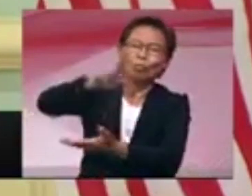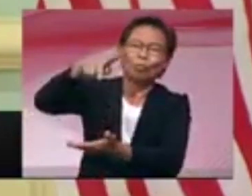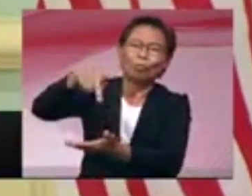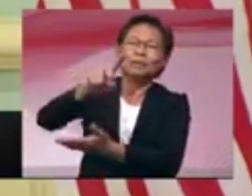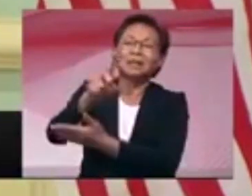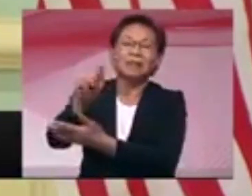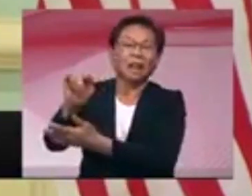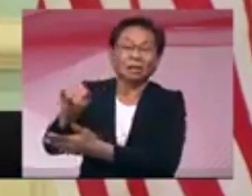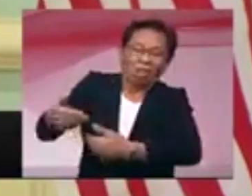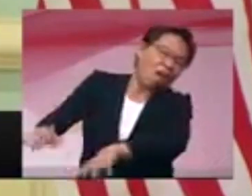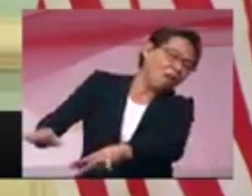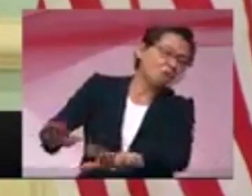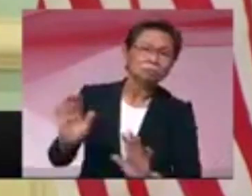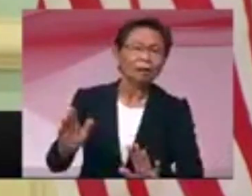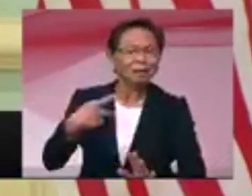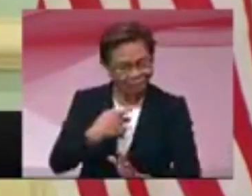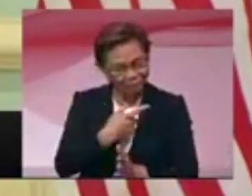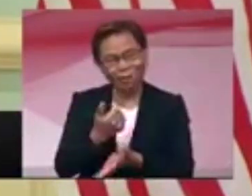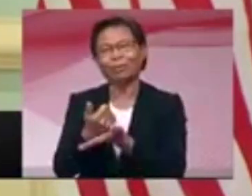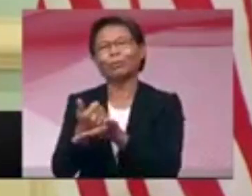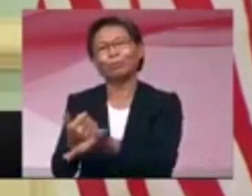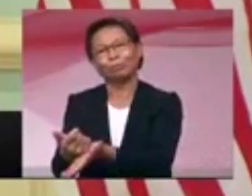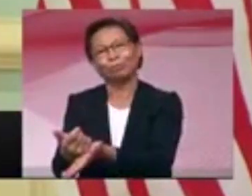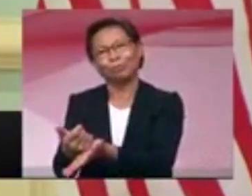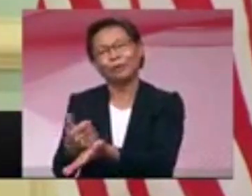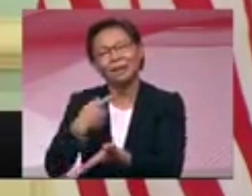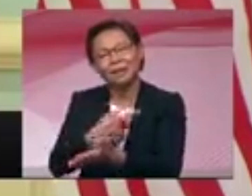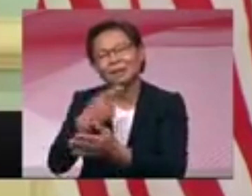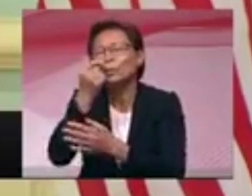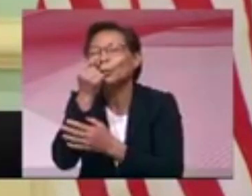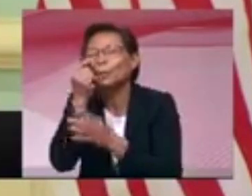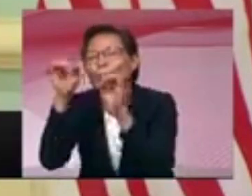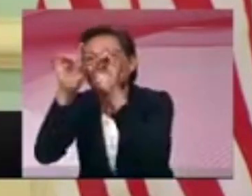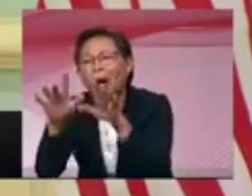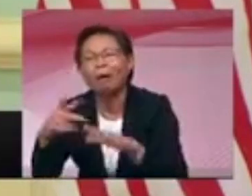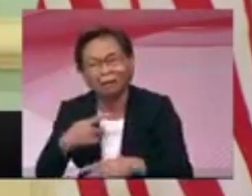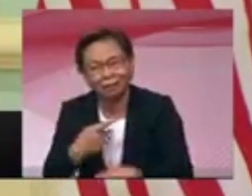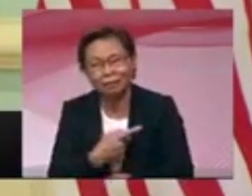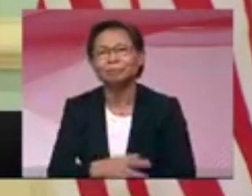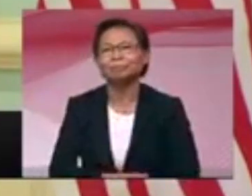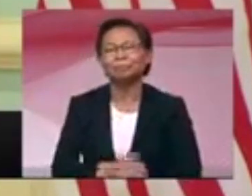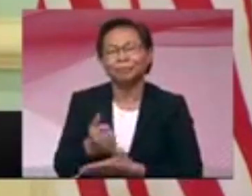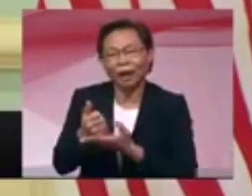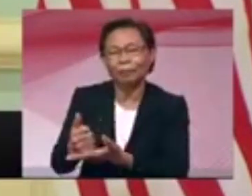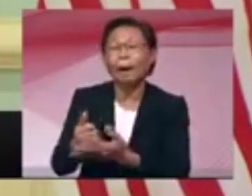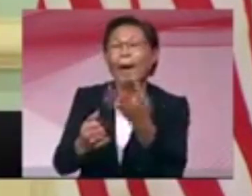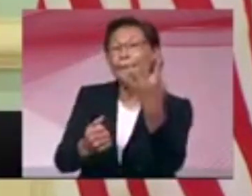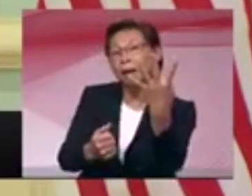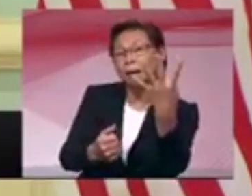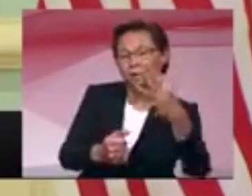tahanan. Tidak. Kita bantu mereka. Kita saring mereka. Ada 4 depo